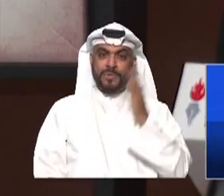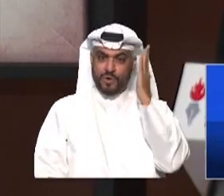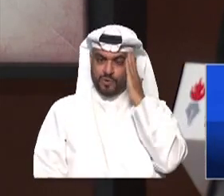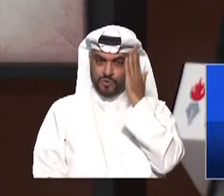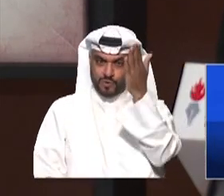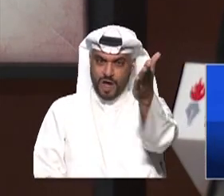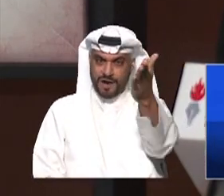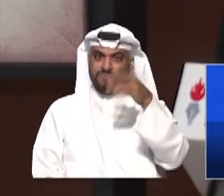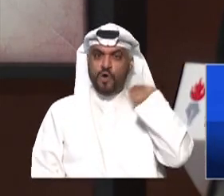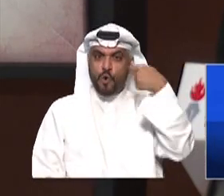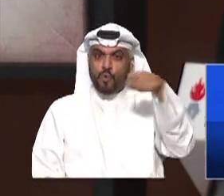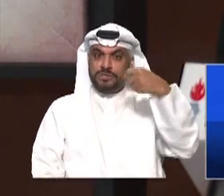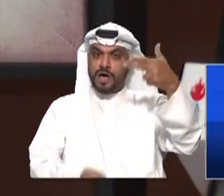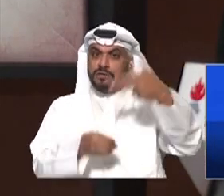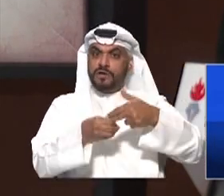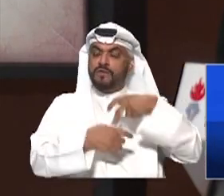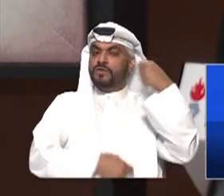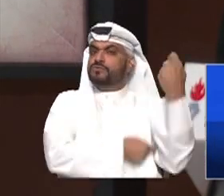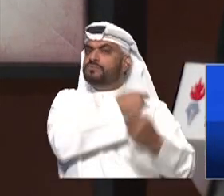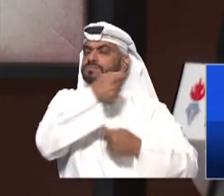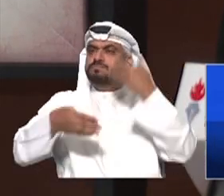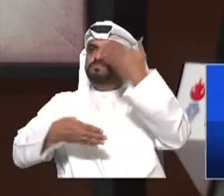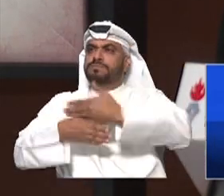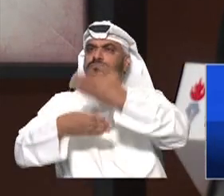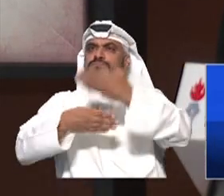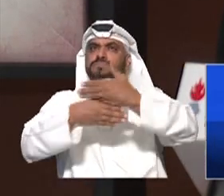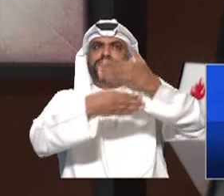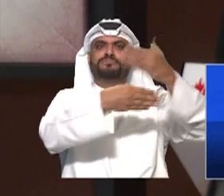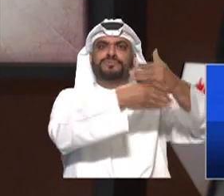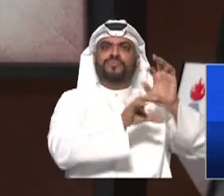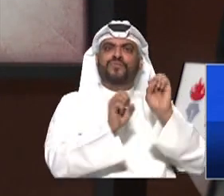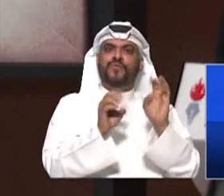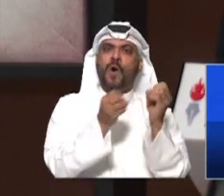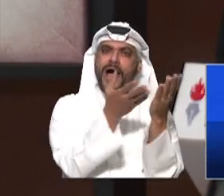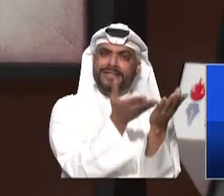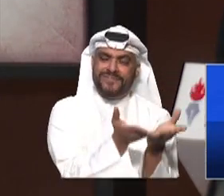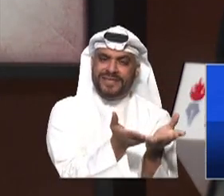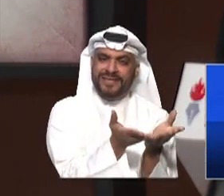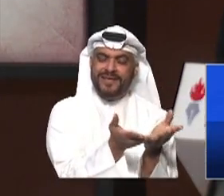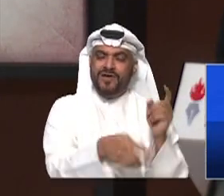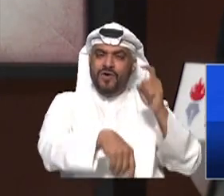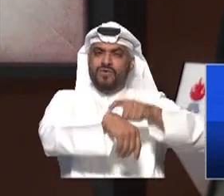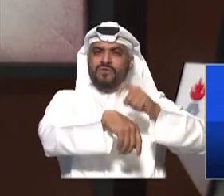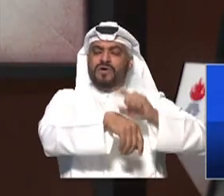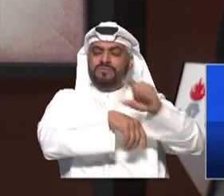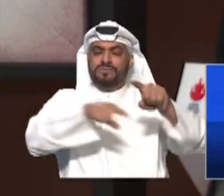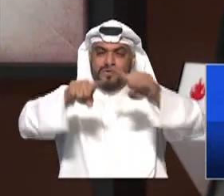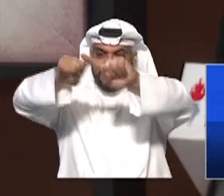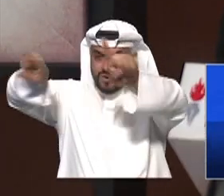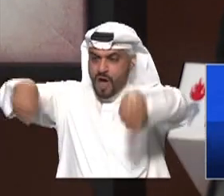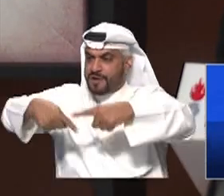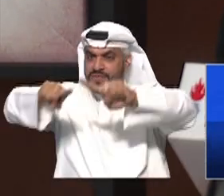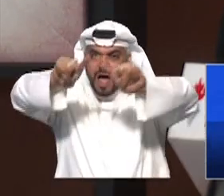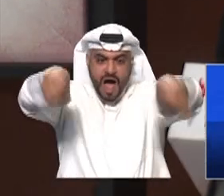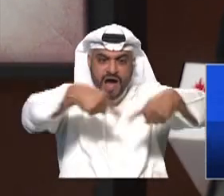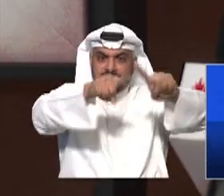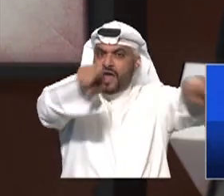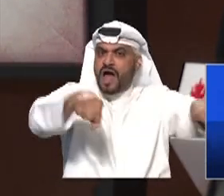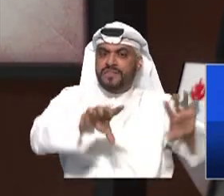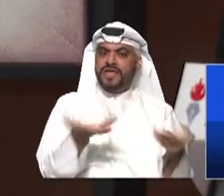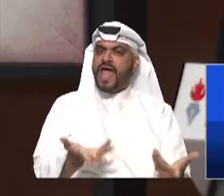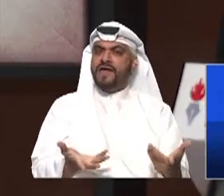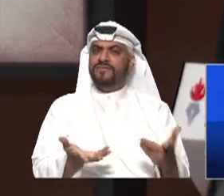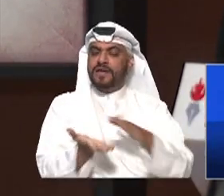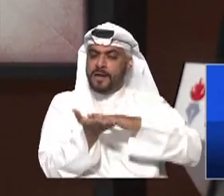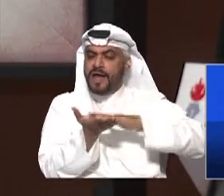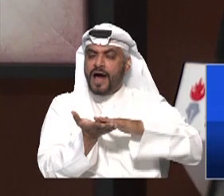لها مشاريع عديدة في الدولة وغالبا ما هي تستغل مساحات كبيرة في مواقع متعددة، فدور المجلس